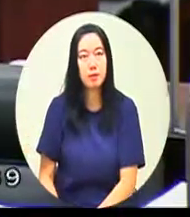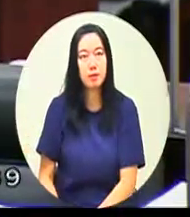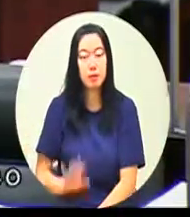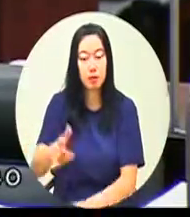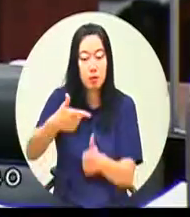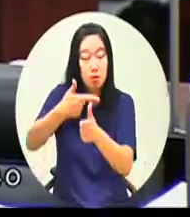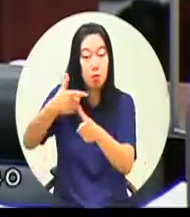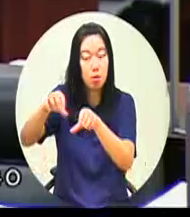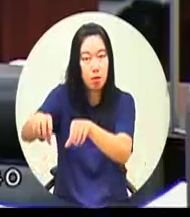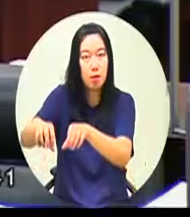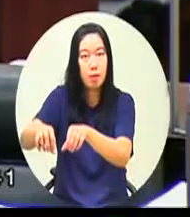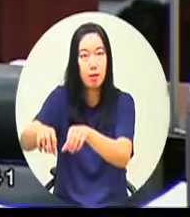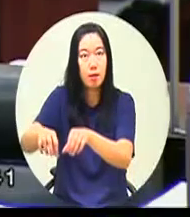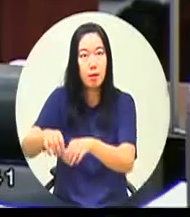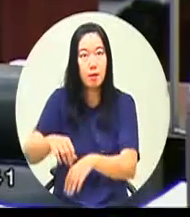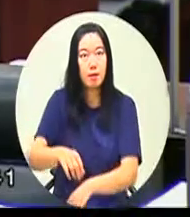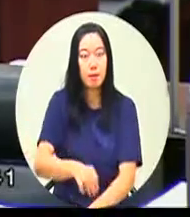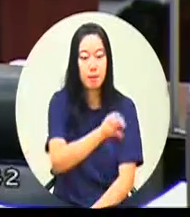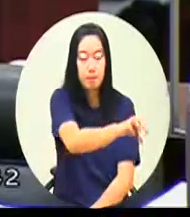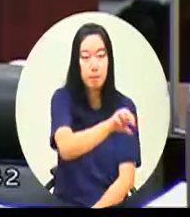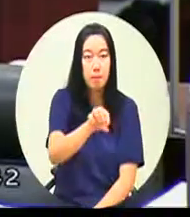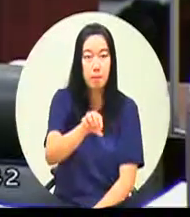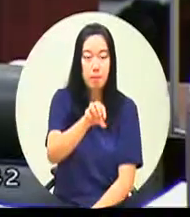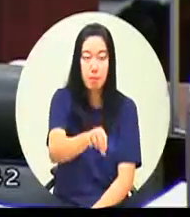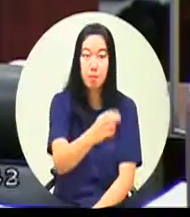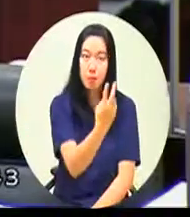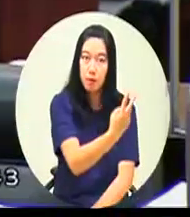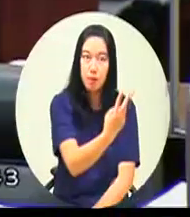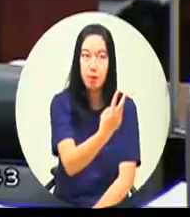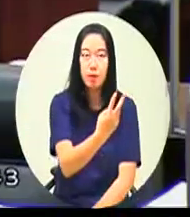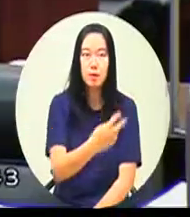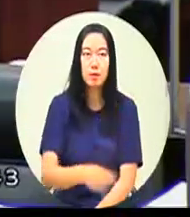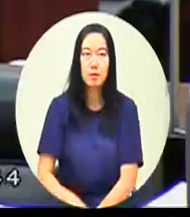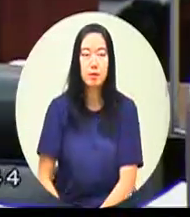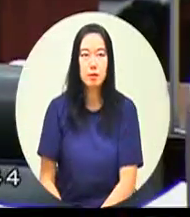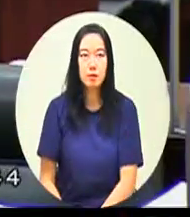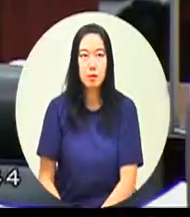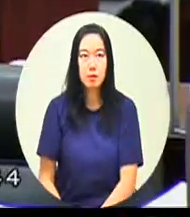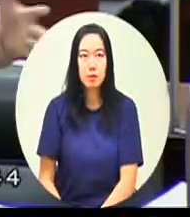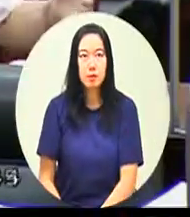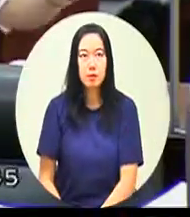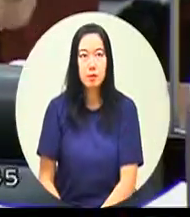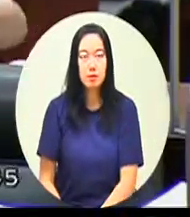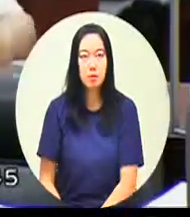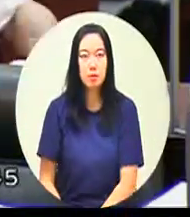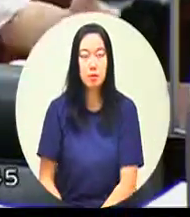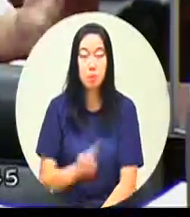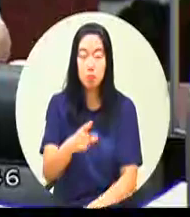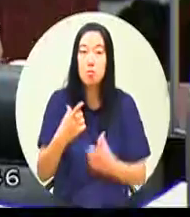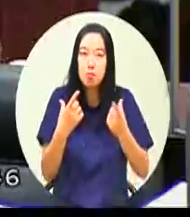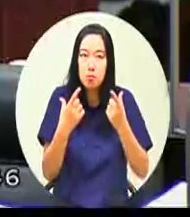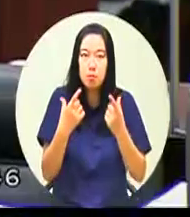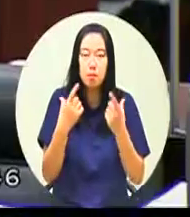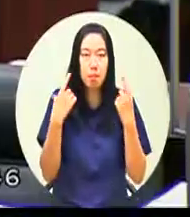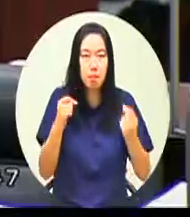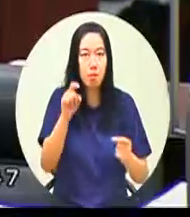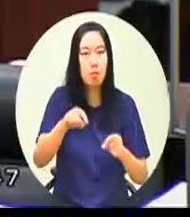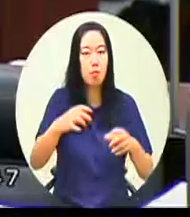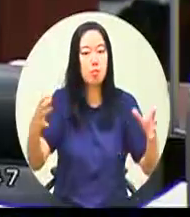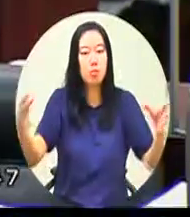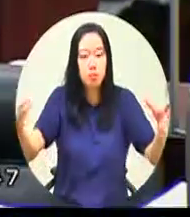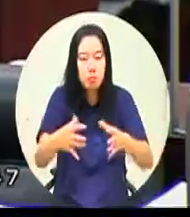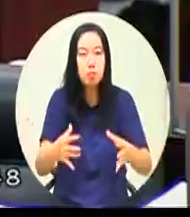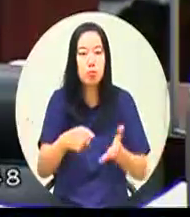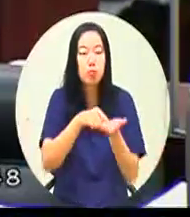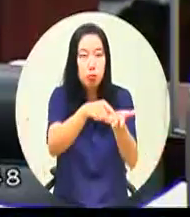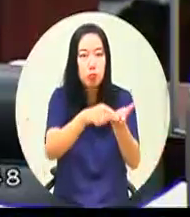年哈、加三三加两个所在哈，因为这届时哈，本来他们就统一都有在申请嘛，不过没